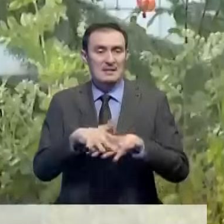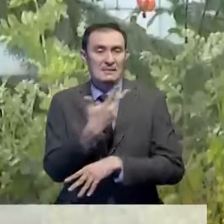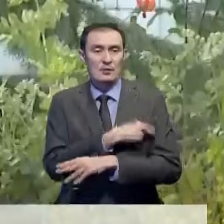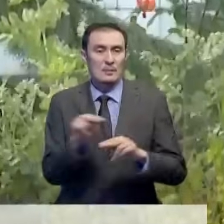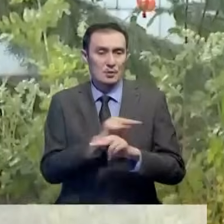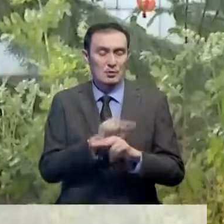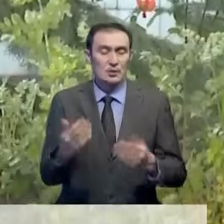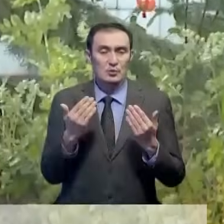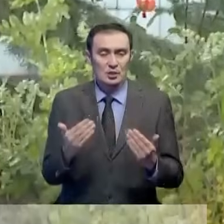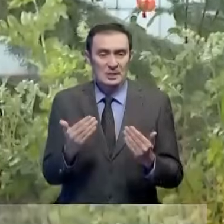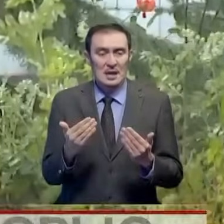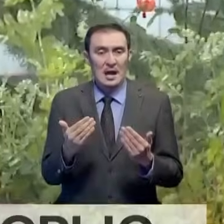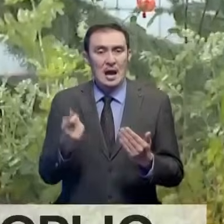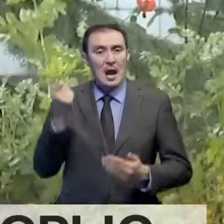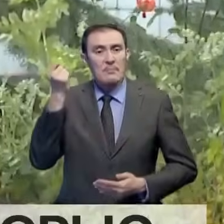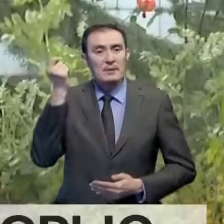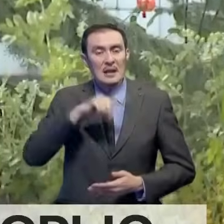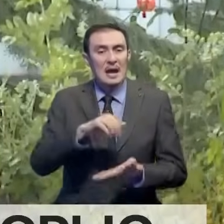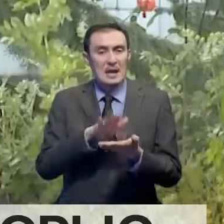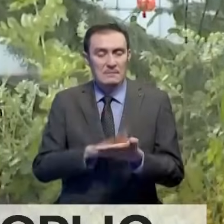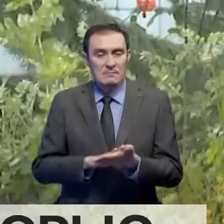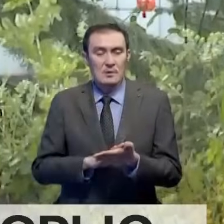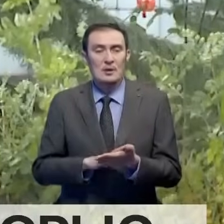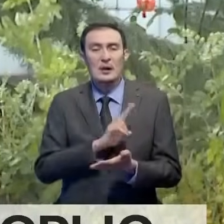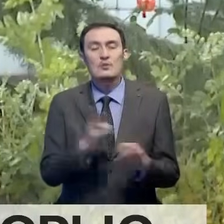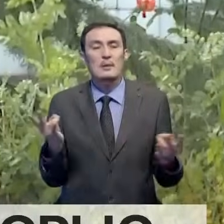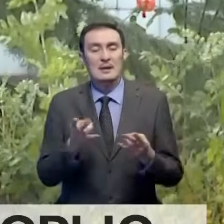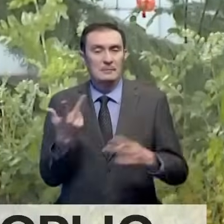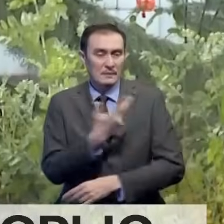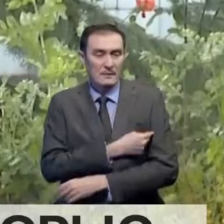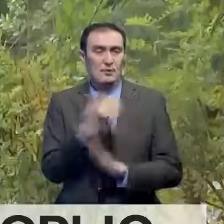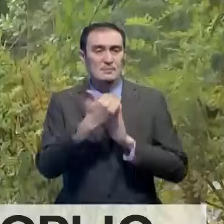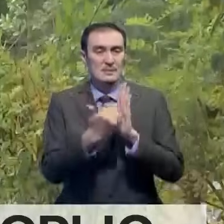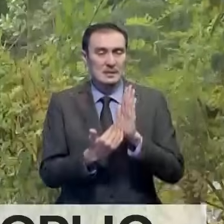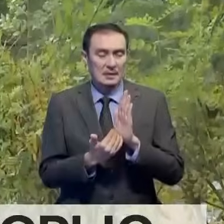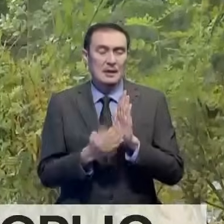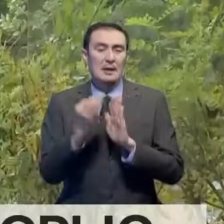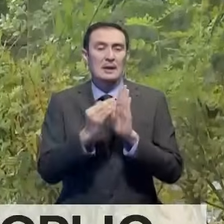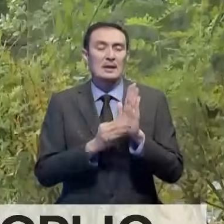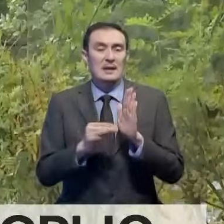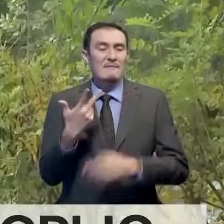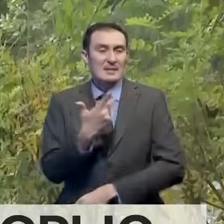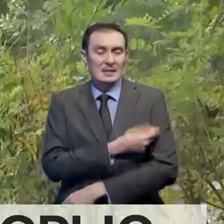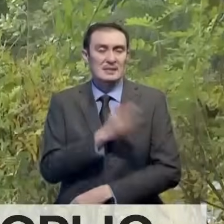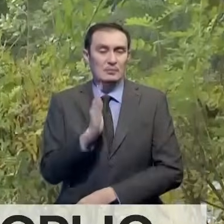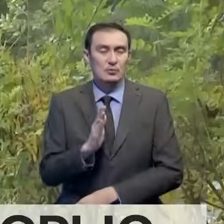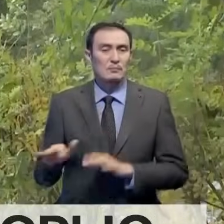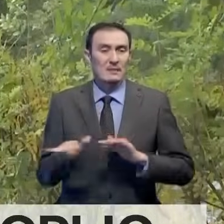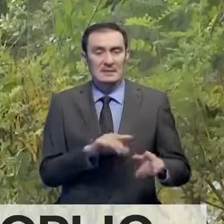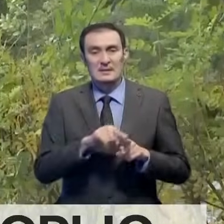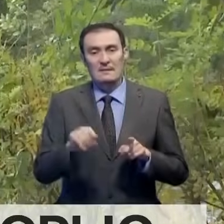иммунизацию. Сейчас определяем контингент подлежащий, посписочный. И вакцинация будет проводиться вот